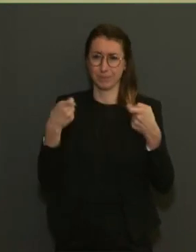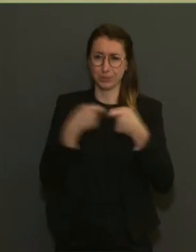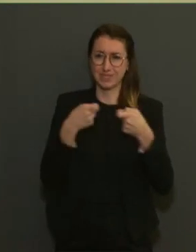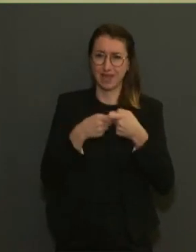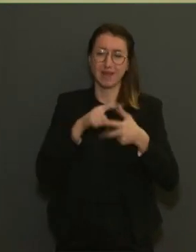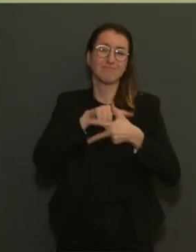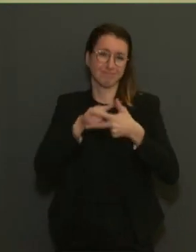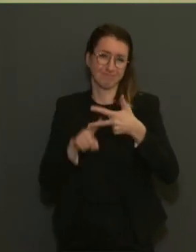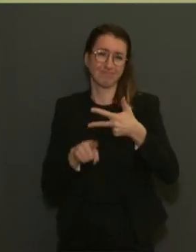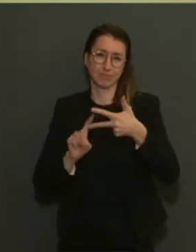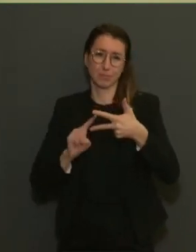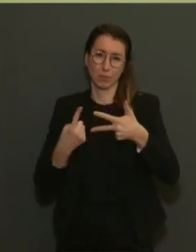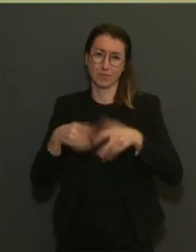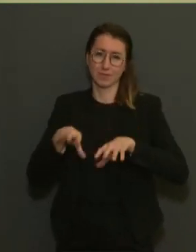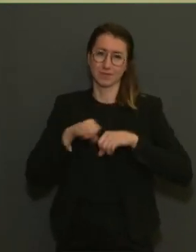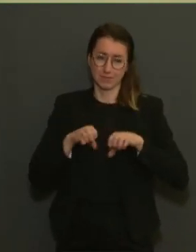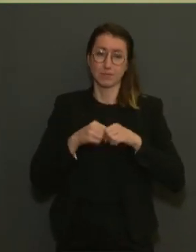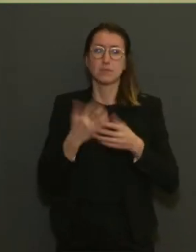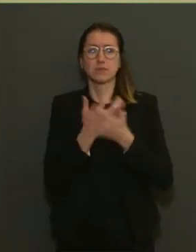le plus grand.